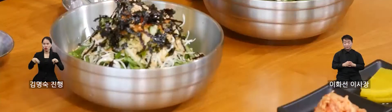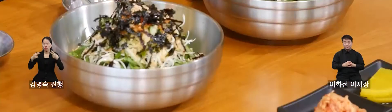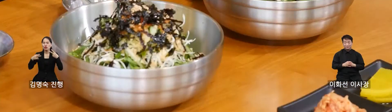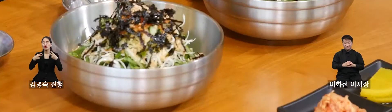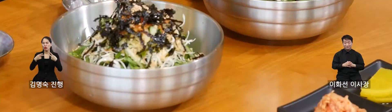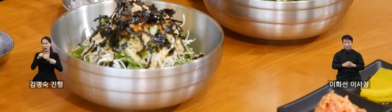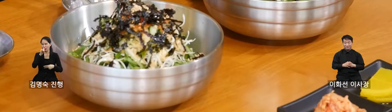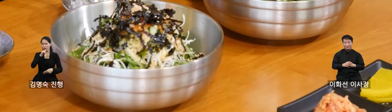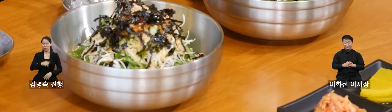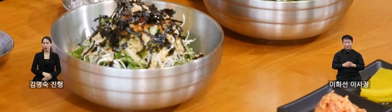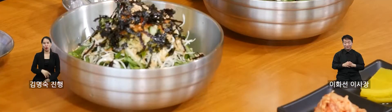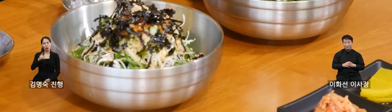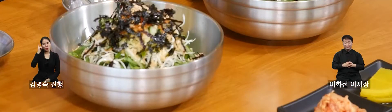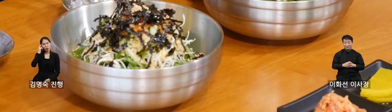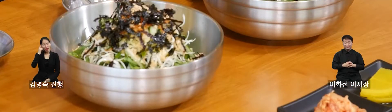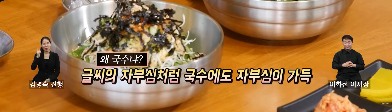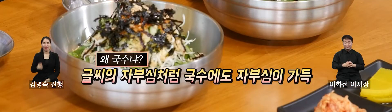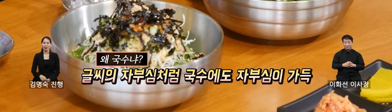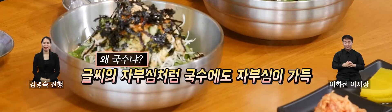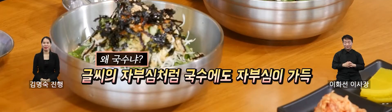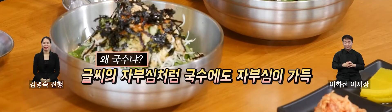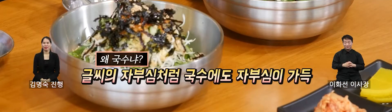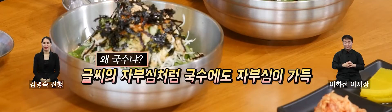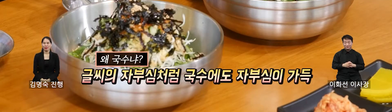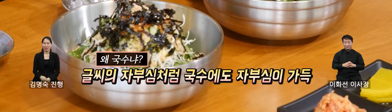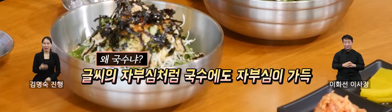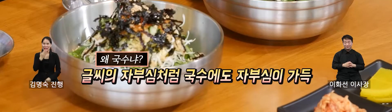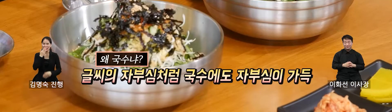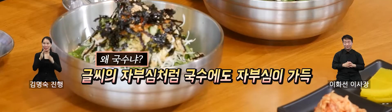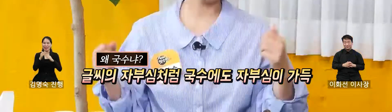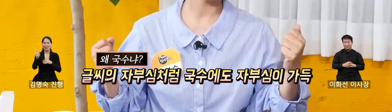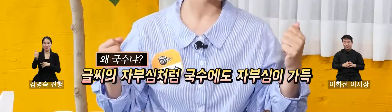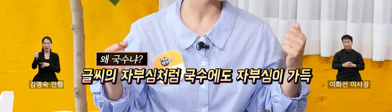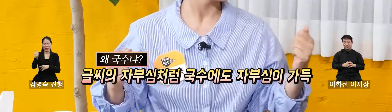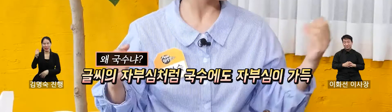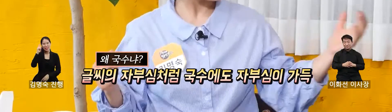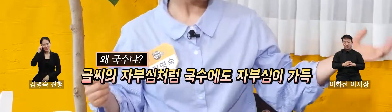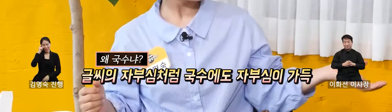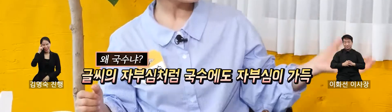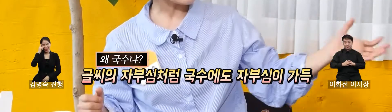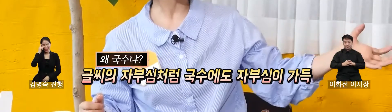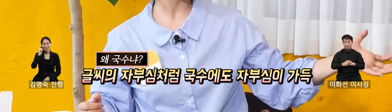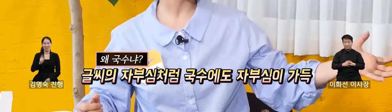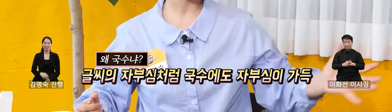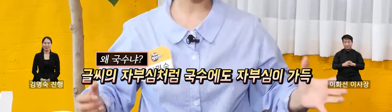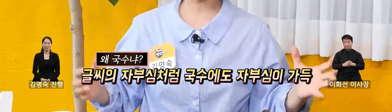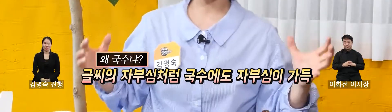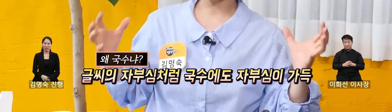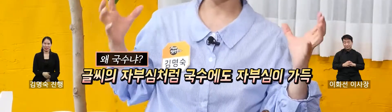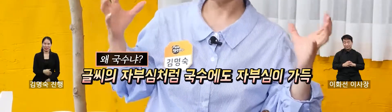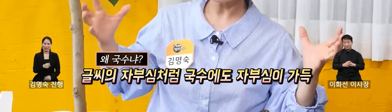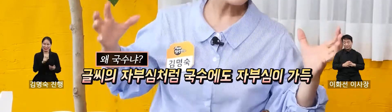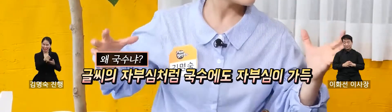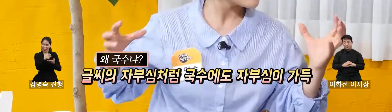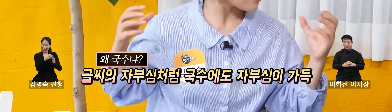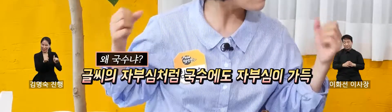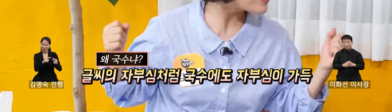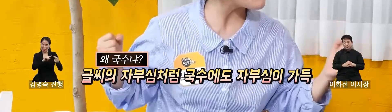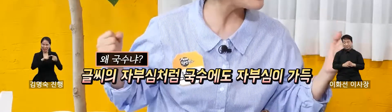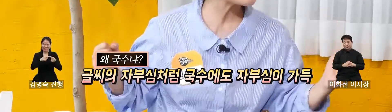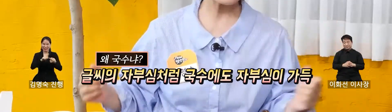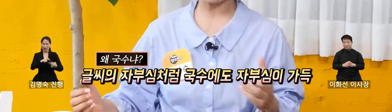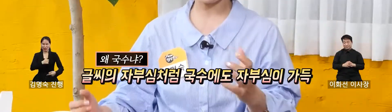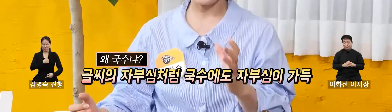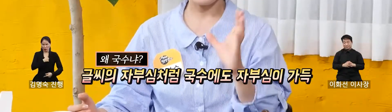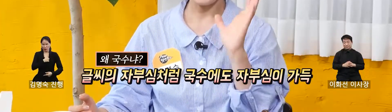국수입니다. 국수. 왜 국수냐? 아, 또 사장님이 나름 그런 그러니까 우리 작가님이 어떤 그 글씨에 대한